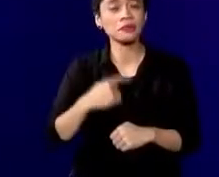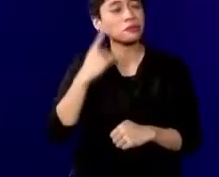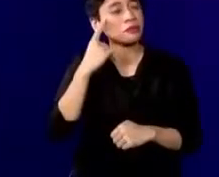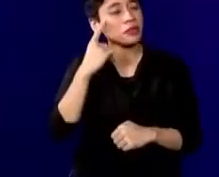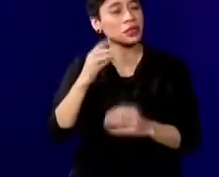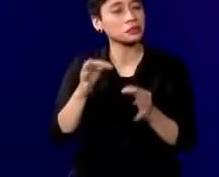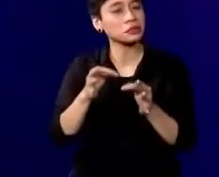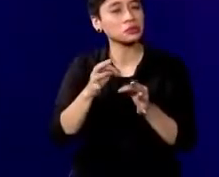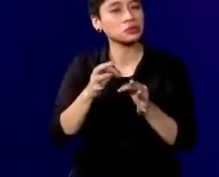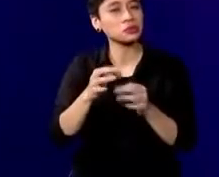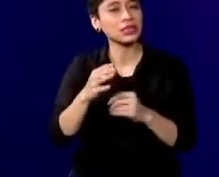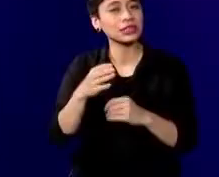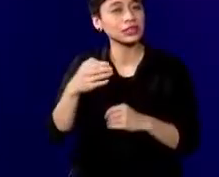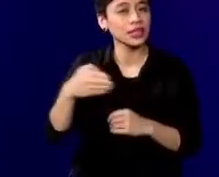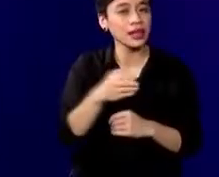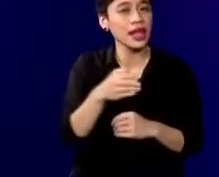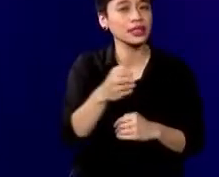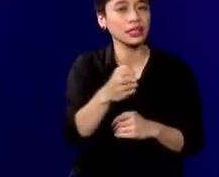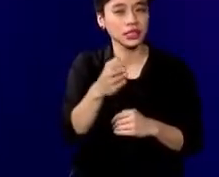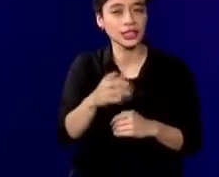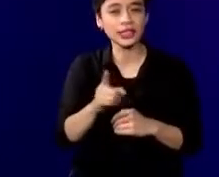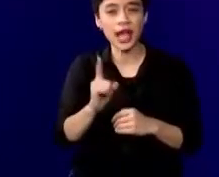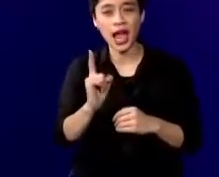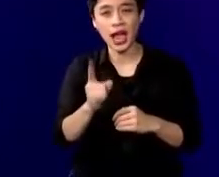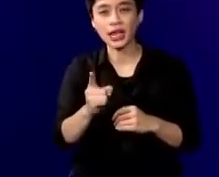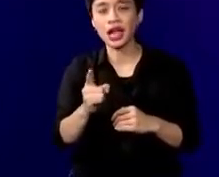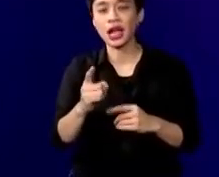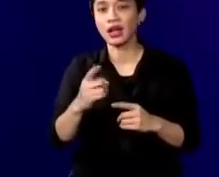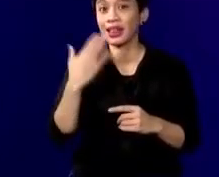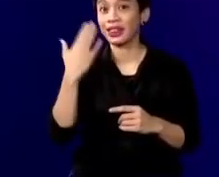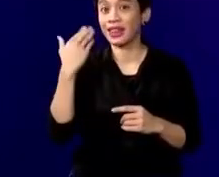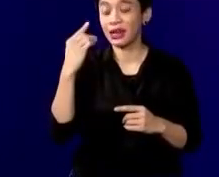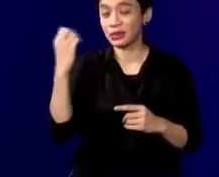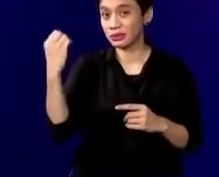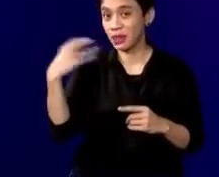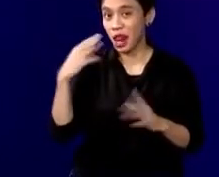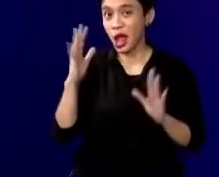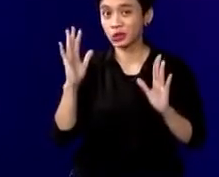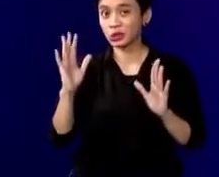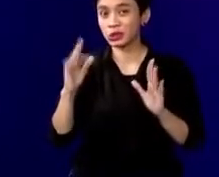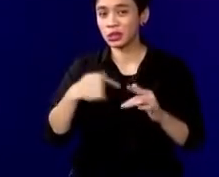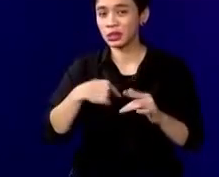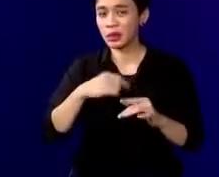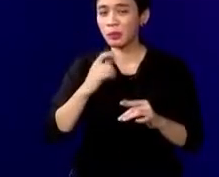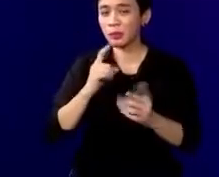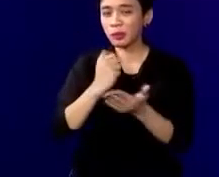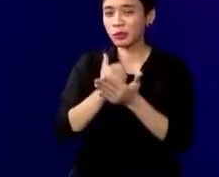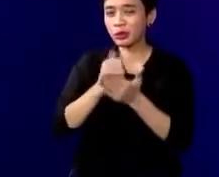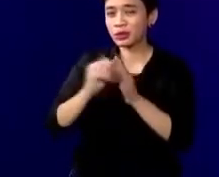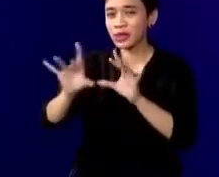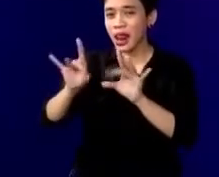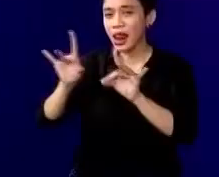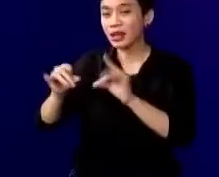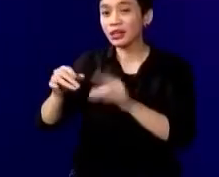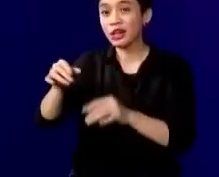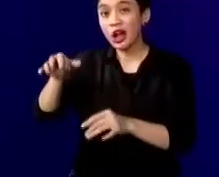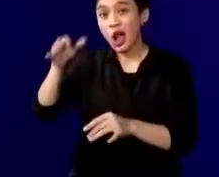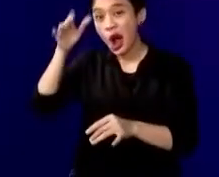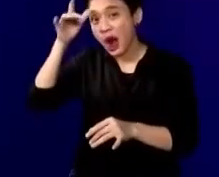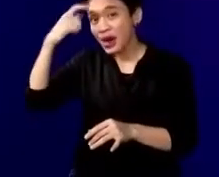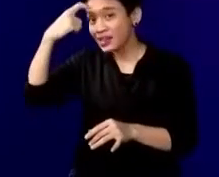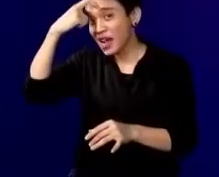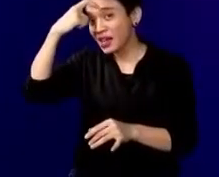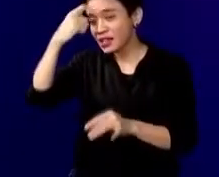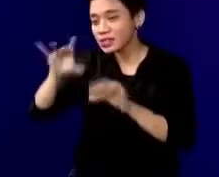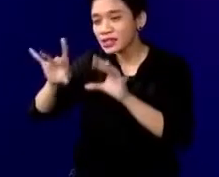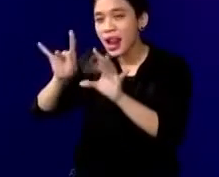strategi tadi sudah disampaikan Kita betul-betul harus melakukan seleksi pasien sehingga pasien yang masuk